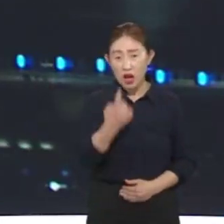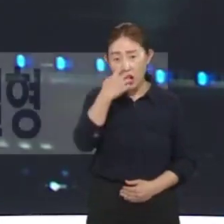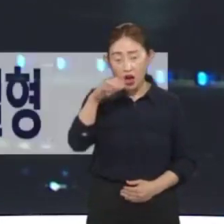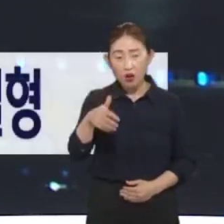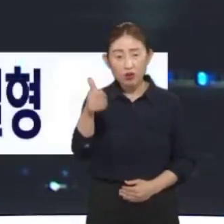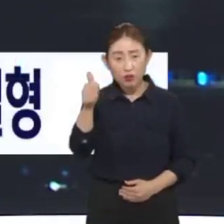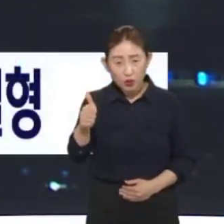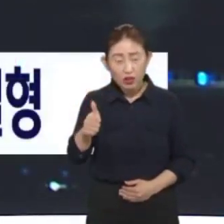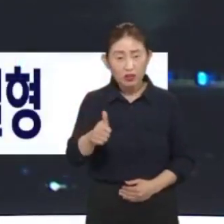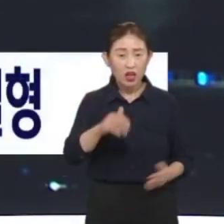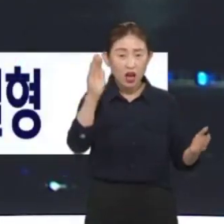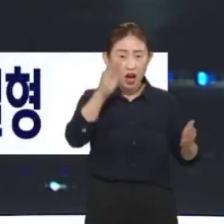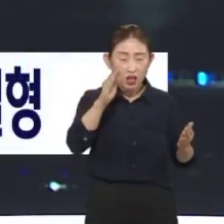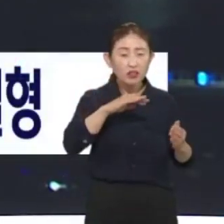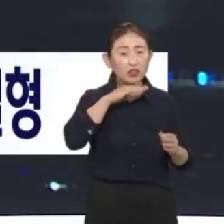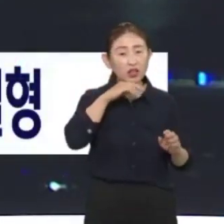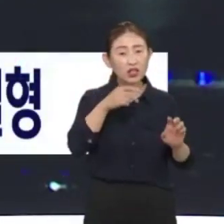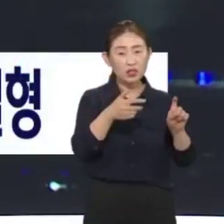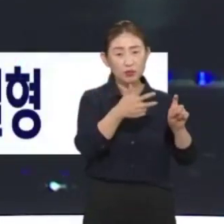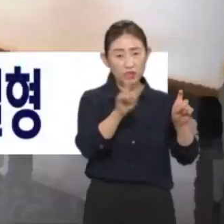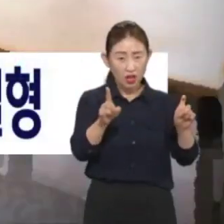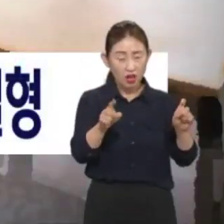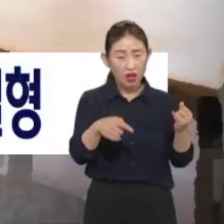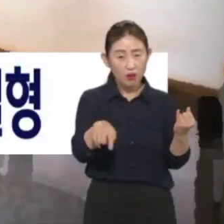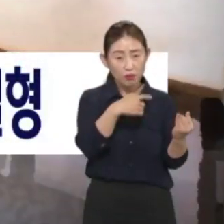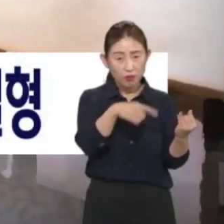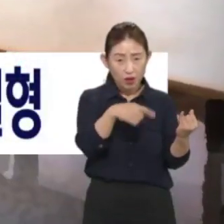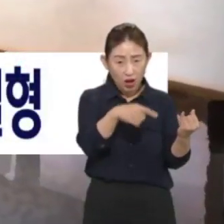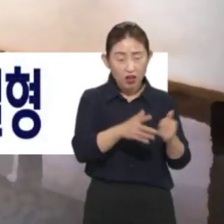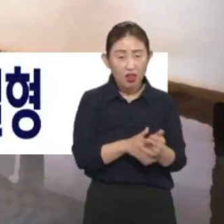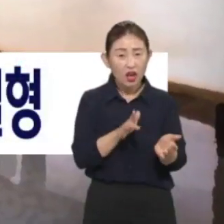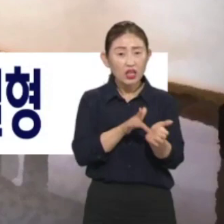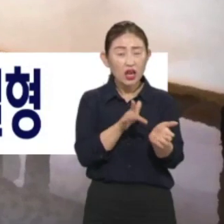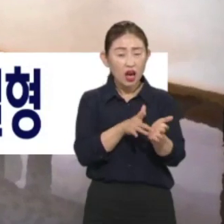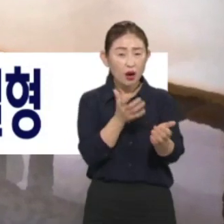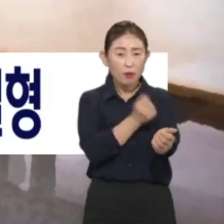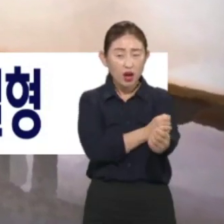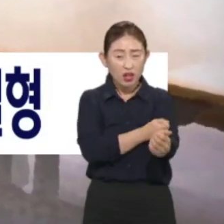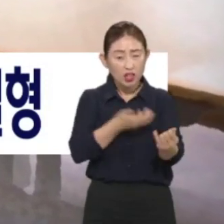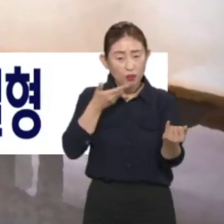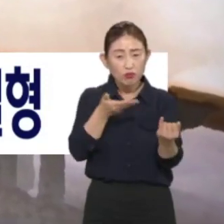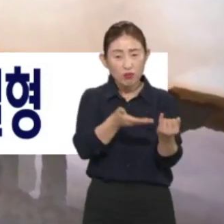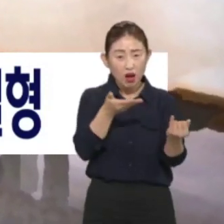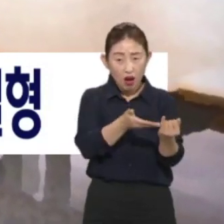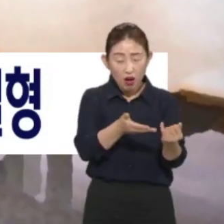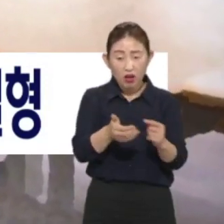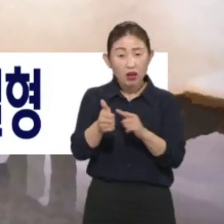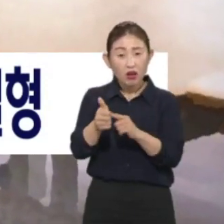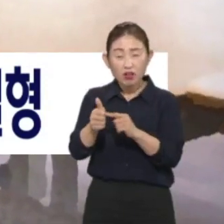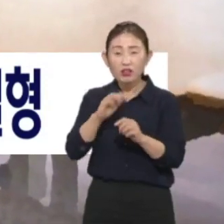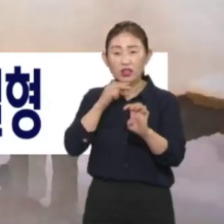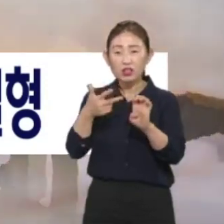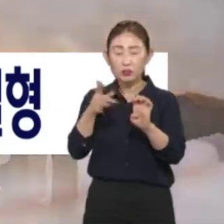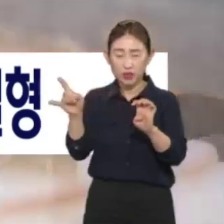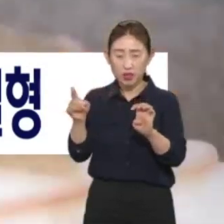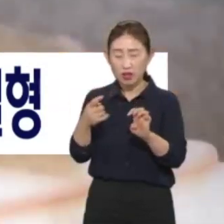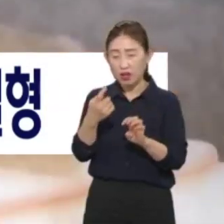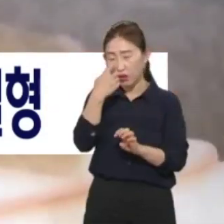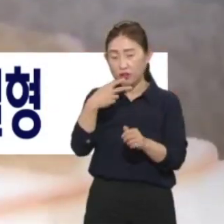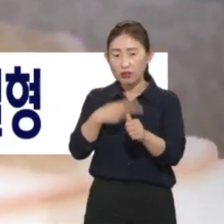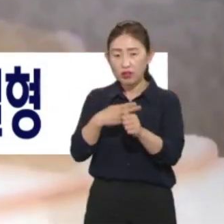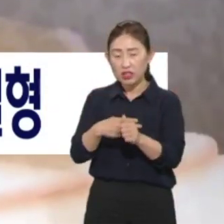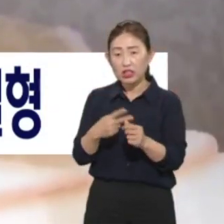자신이 가르치던 10대 여학생을 속여 마약류를 먹인 뒤 강제 추행한 혐의로 40대 학원 강사가 2심에서도 실형을